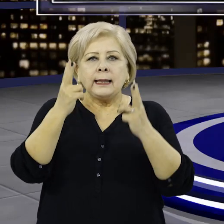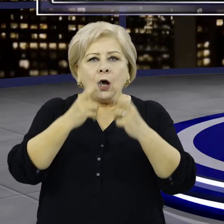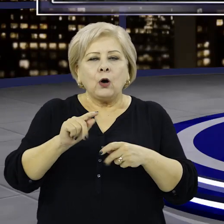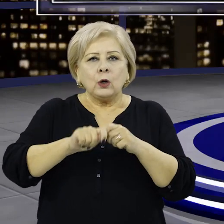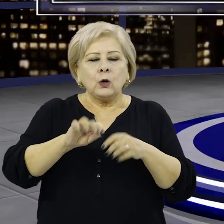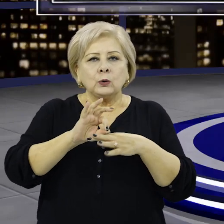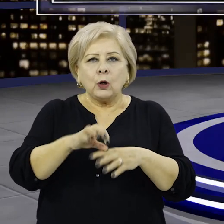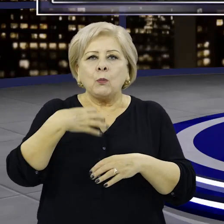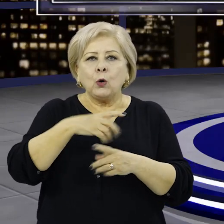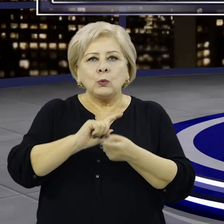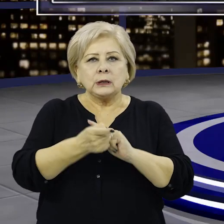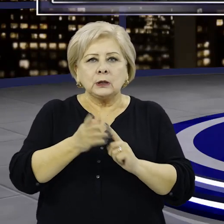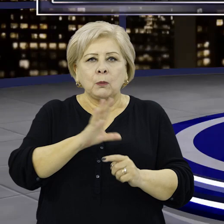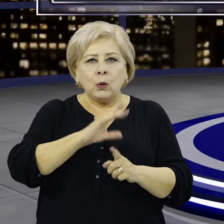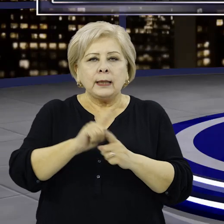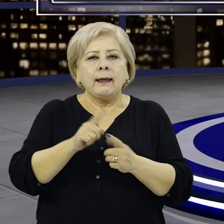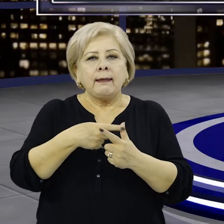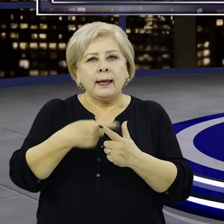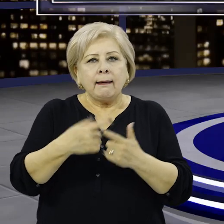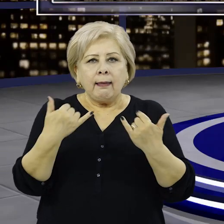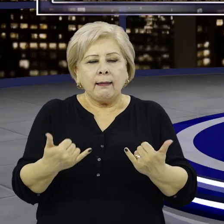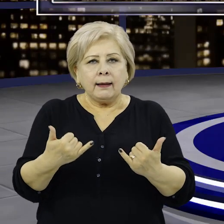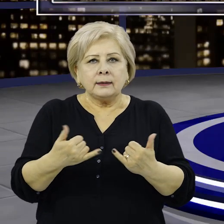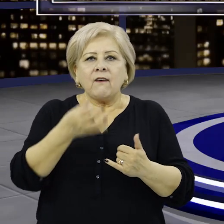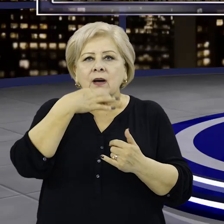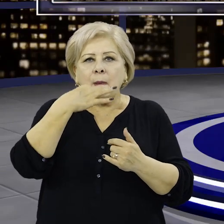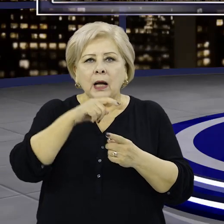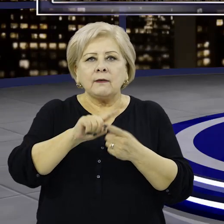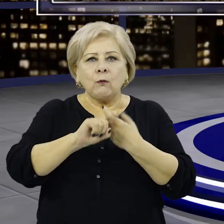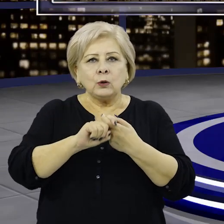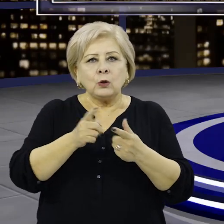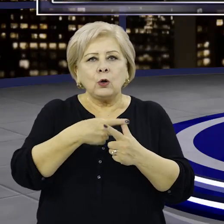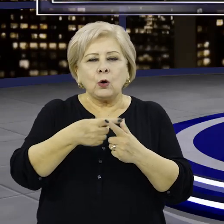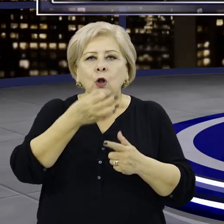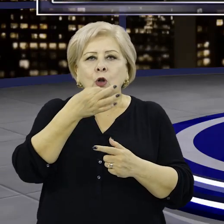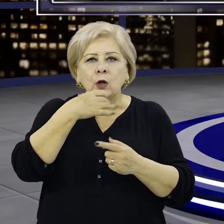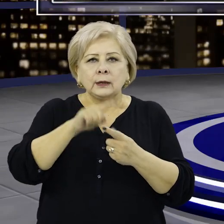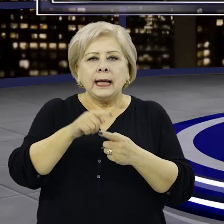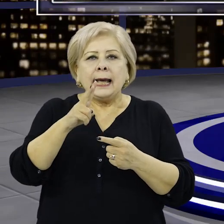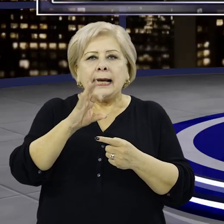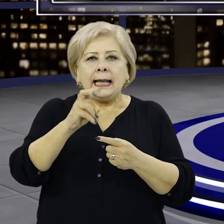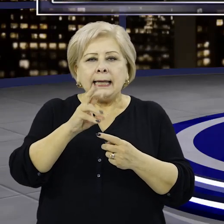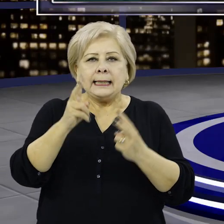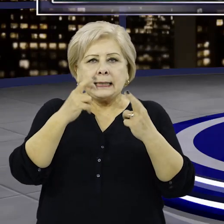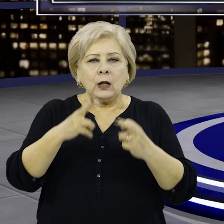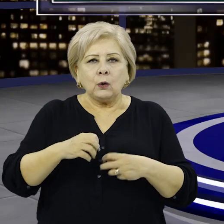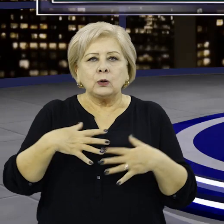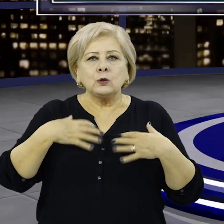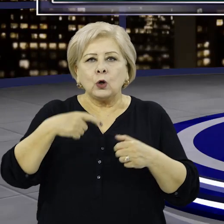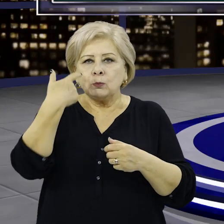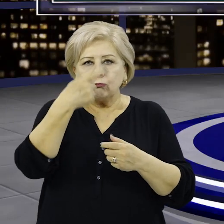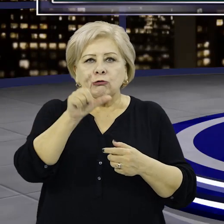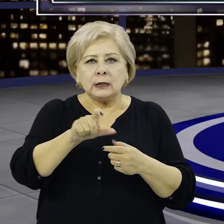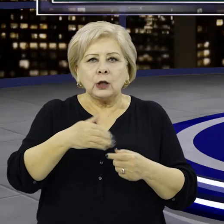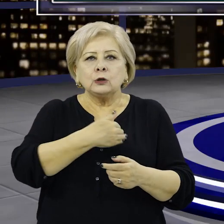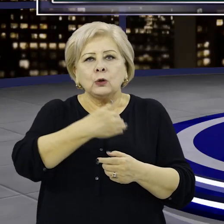o'tkazishda bir qancha muhim o'zgarishlar bo'ldi. Ya'ni, endi farmakologik vositaning yoki dorining klinik tadqiqotida sog'lom shaxslar